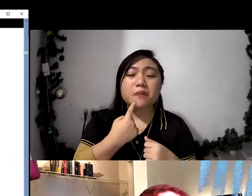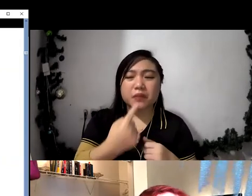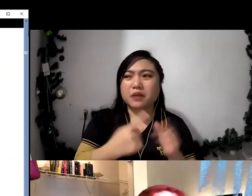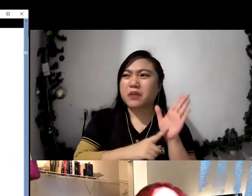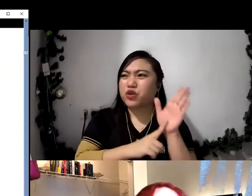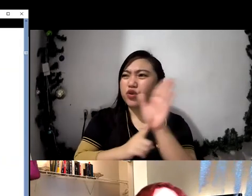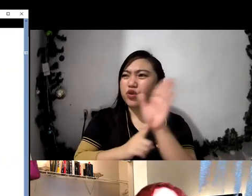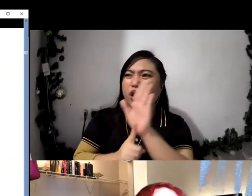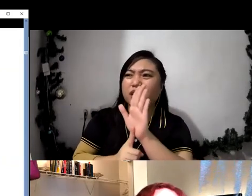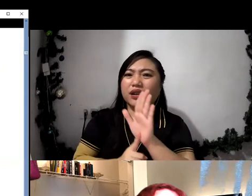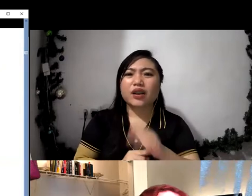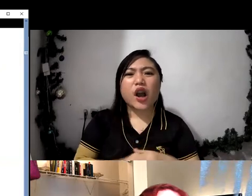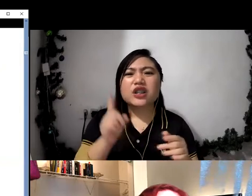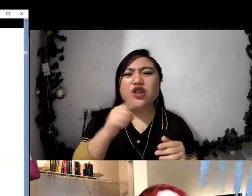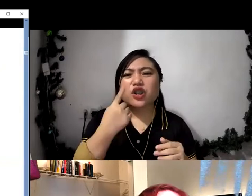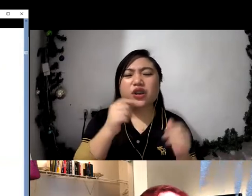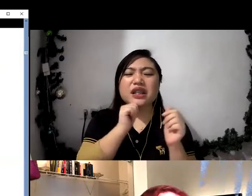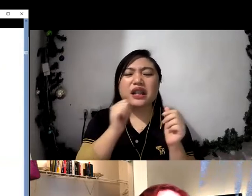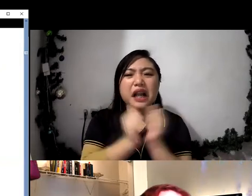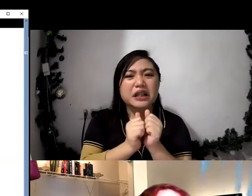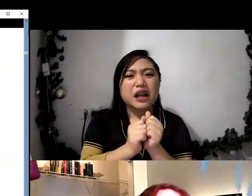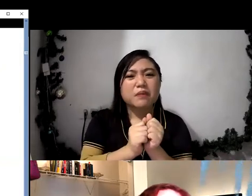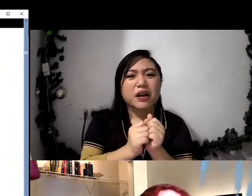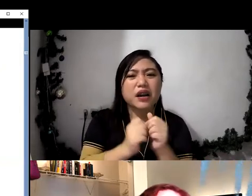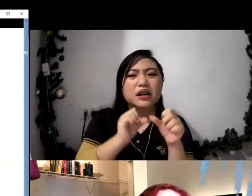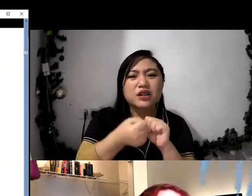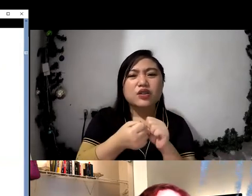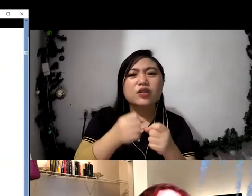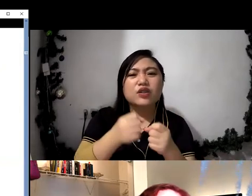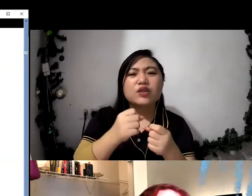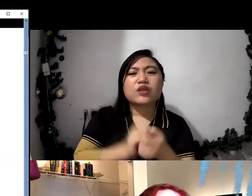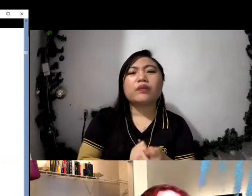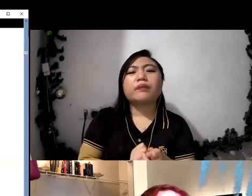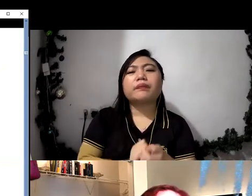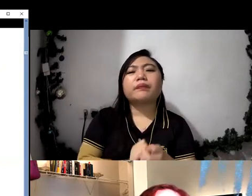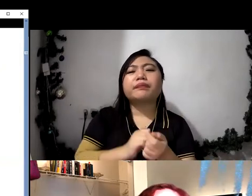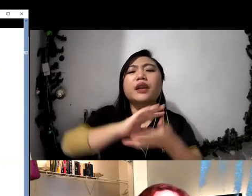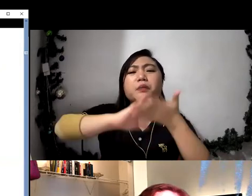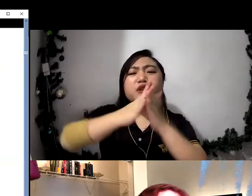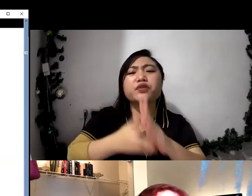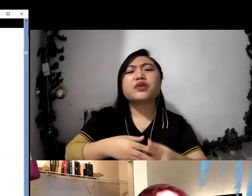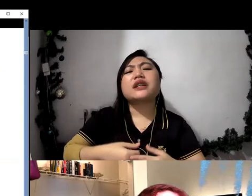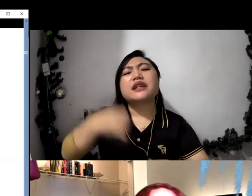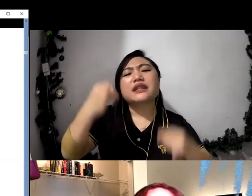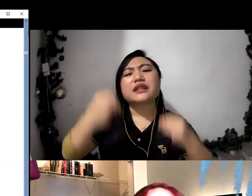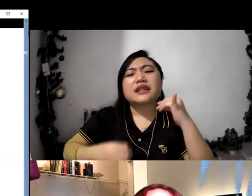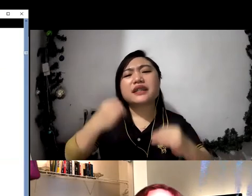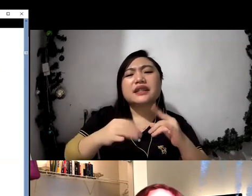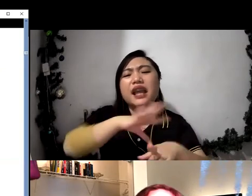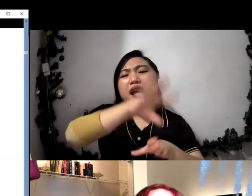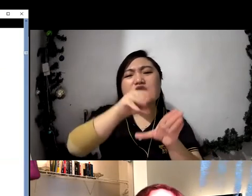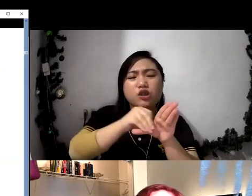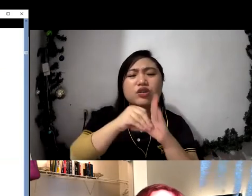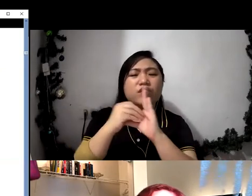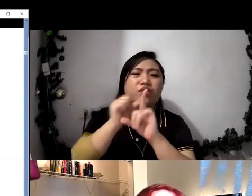hindi nakakasama. So that yun, yung peaceful, just, and inclusive society will also be realized. Napaka-importante, no, no?